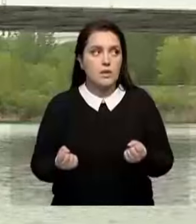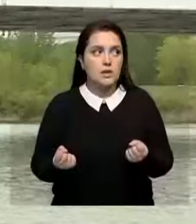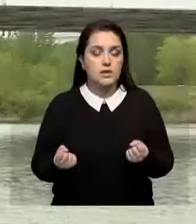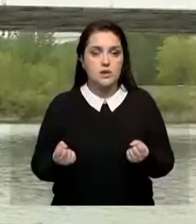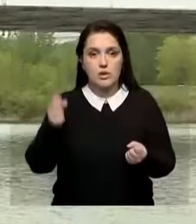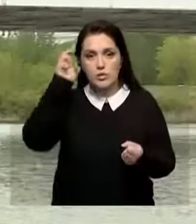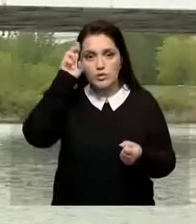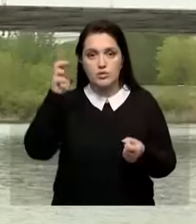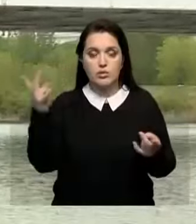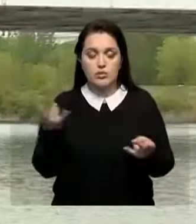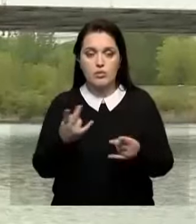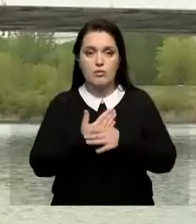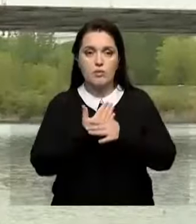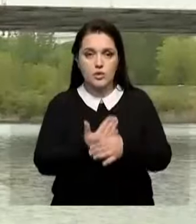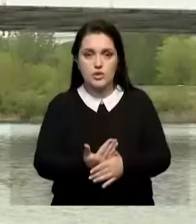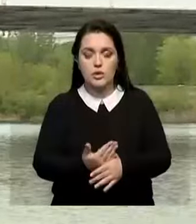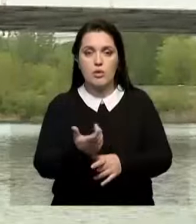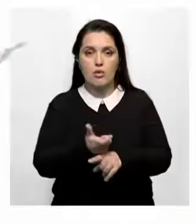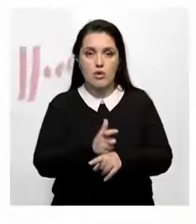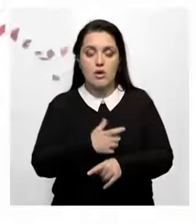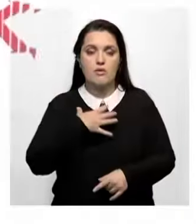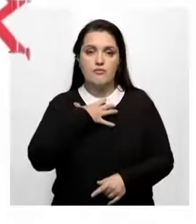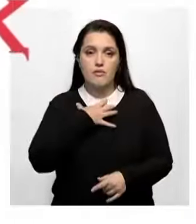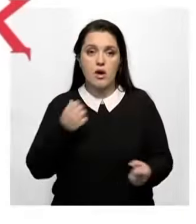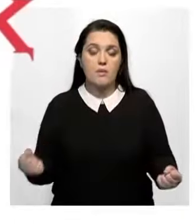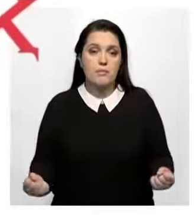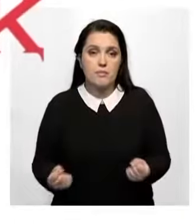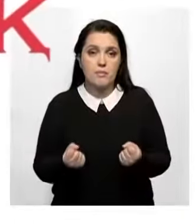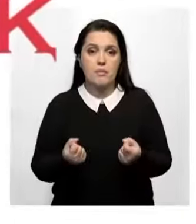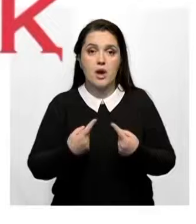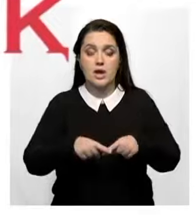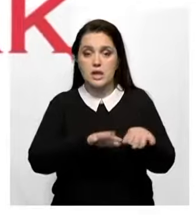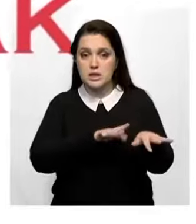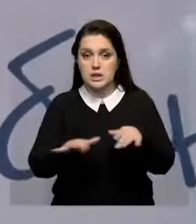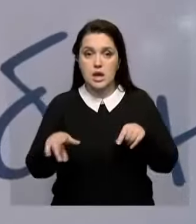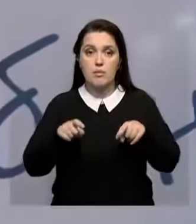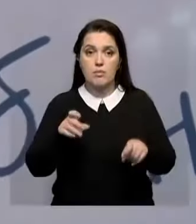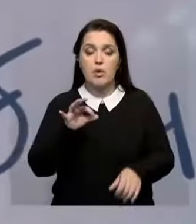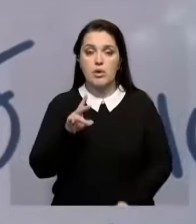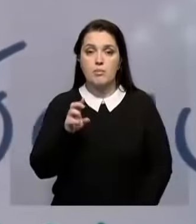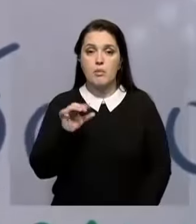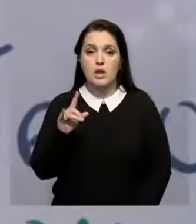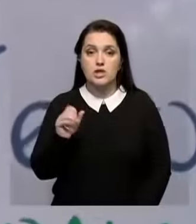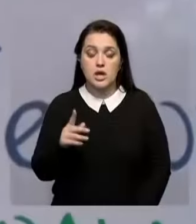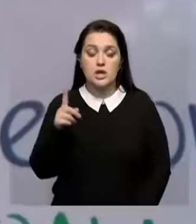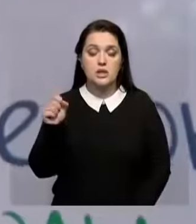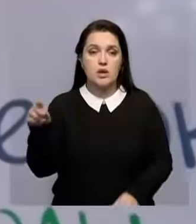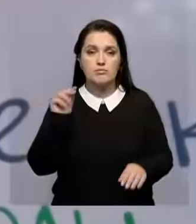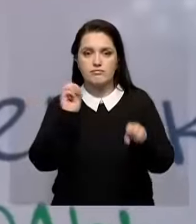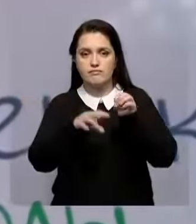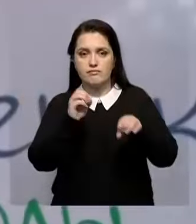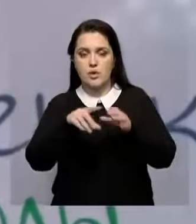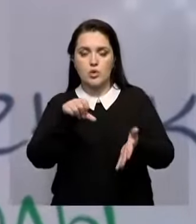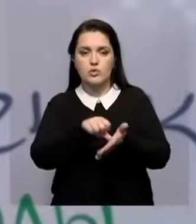государственная поддержка очень важно эту поддержку оказывают организаторы марафонов он была ошак в минувшем году за счёт взносов от участников